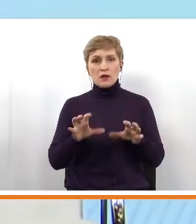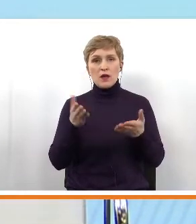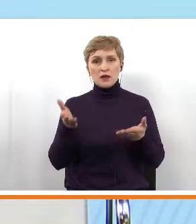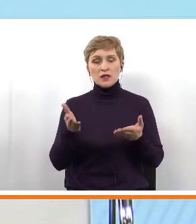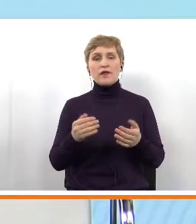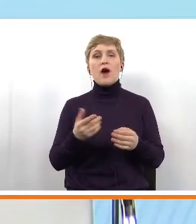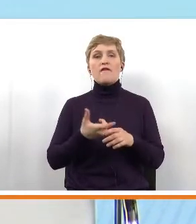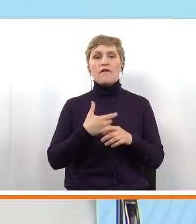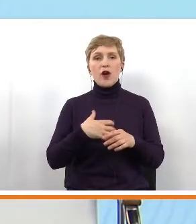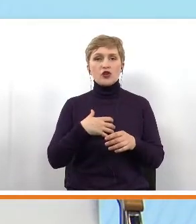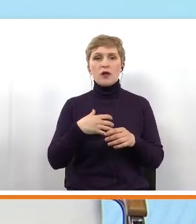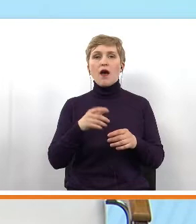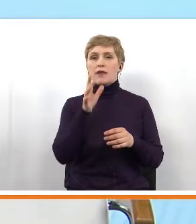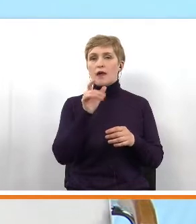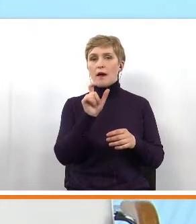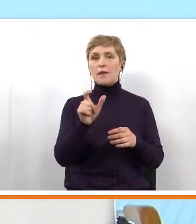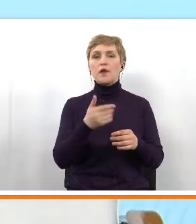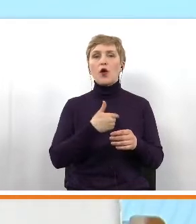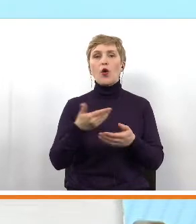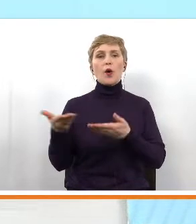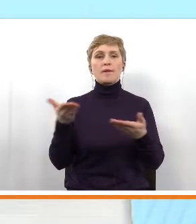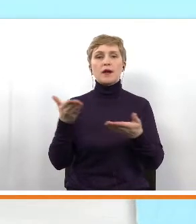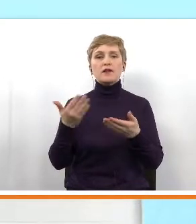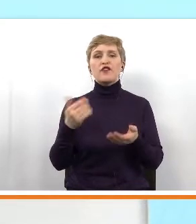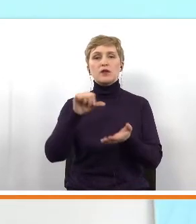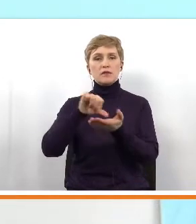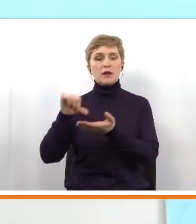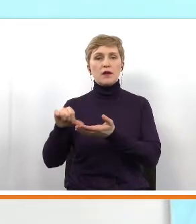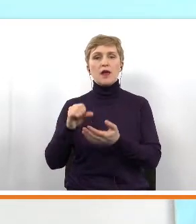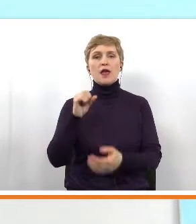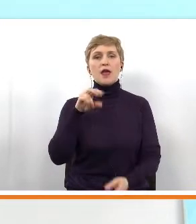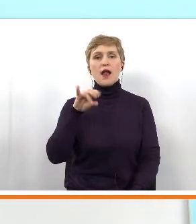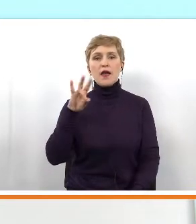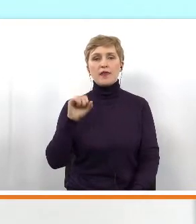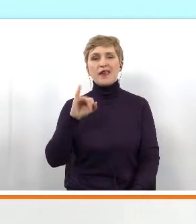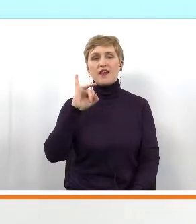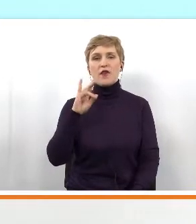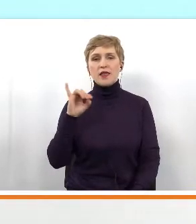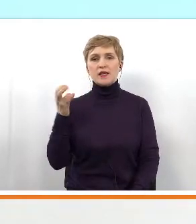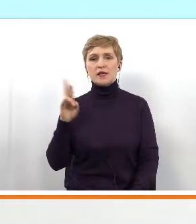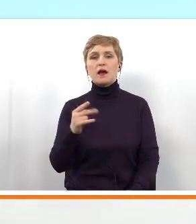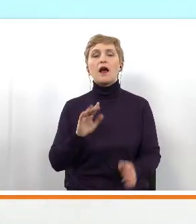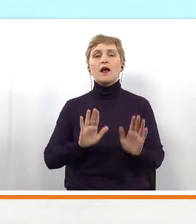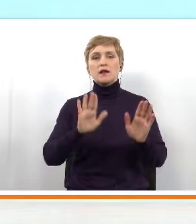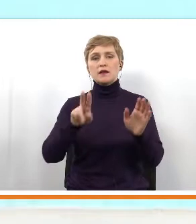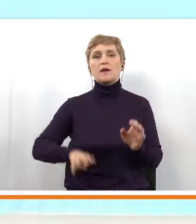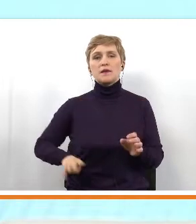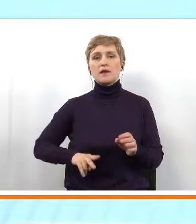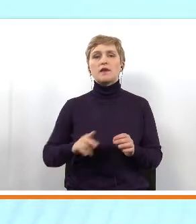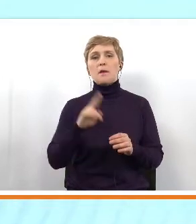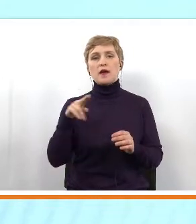Очень важный этап. И мне хочется пригласить сегодняшних спикеров. Это Елена Иваницкая, заместитель директора Департамента